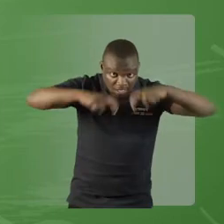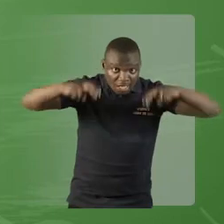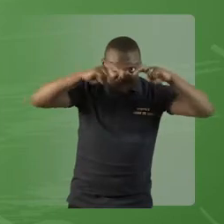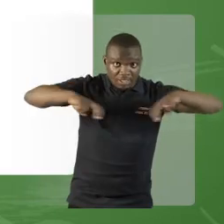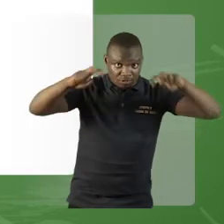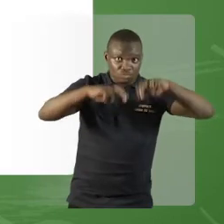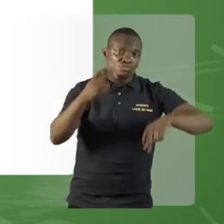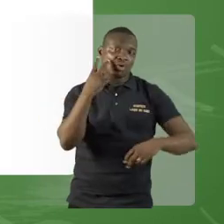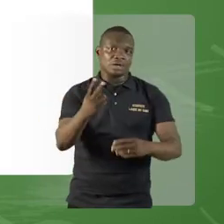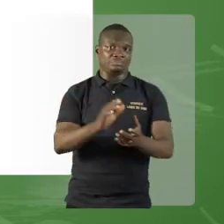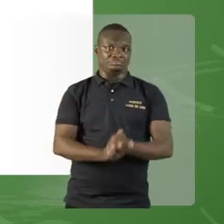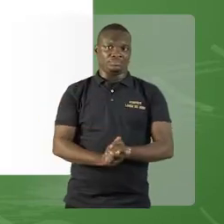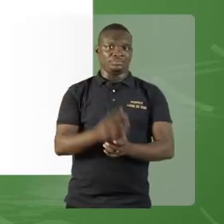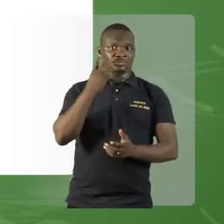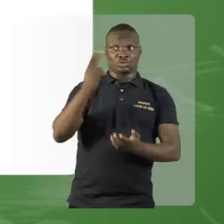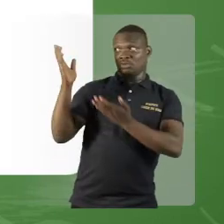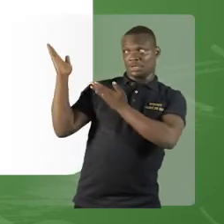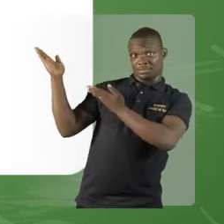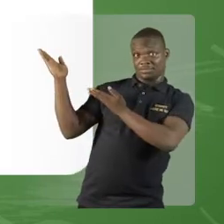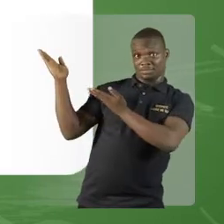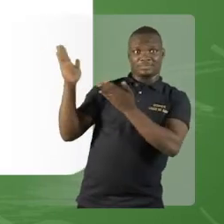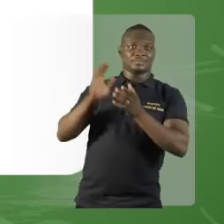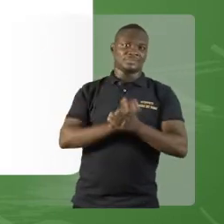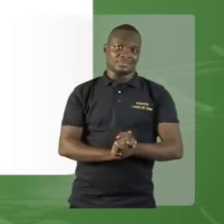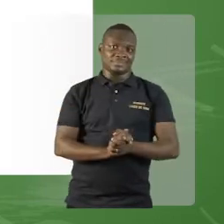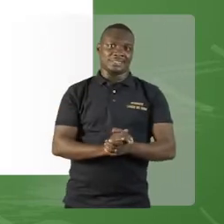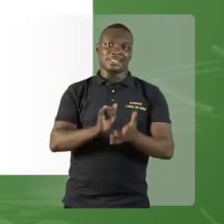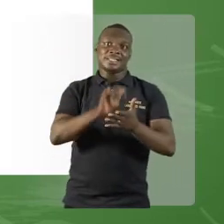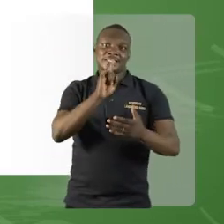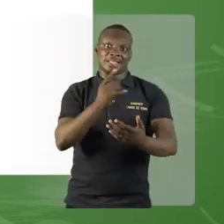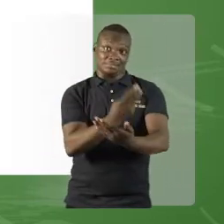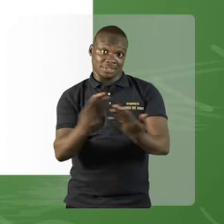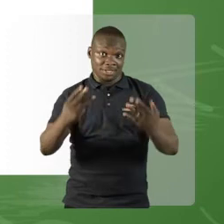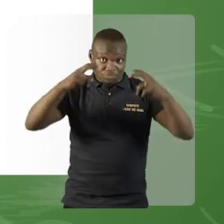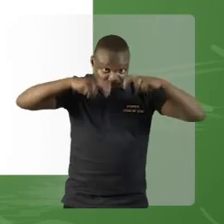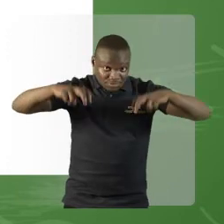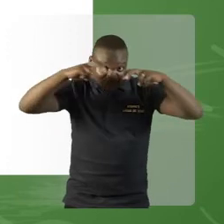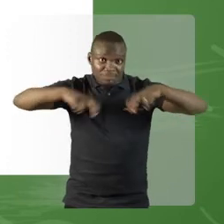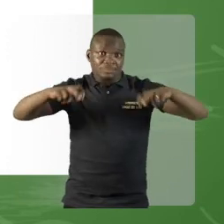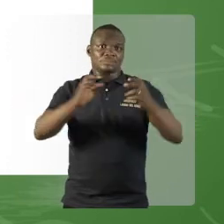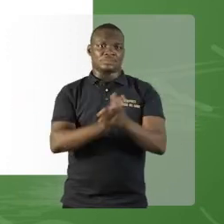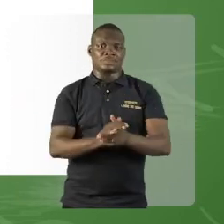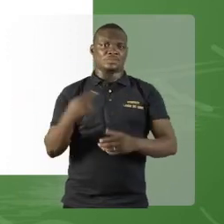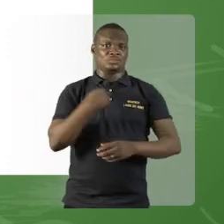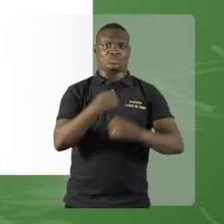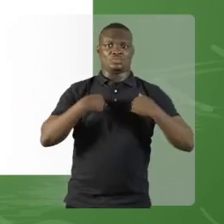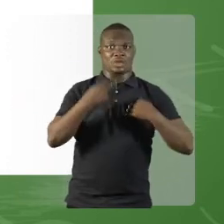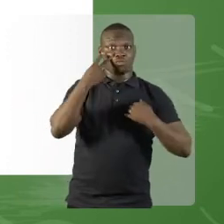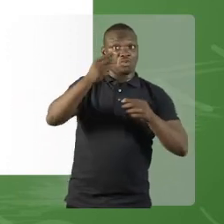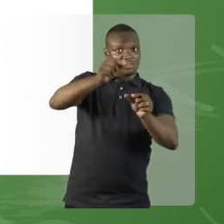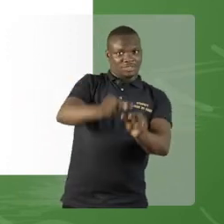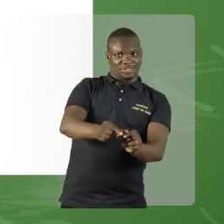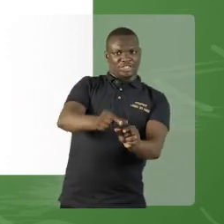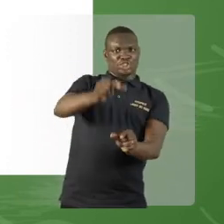Laplace. Le dispositif expérimental est composé d'une